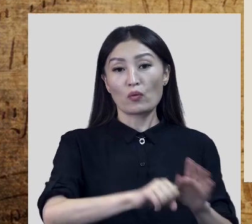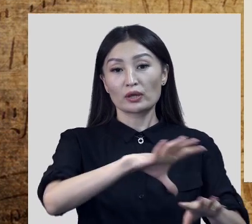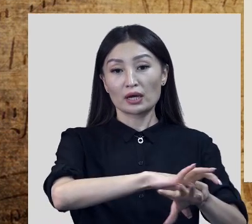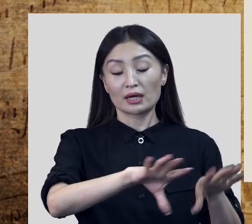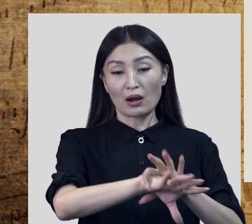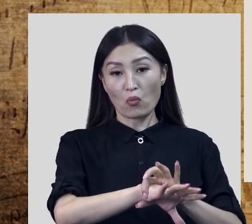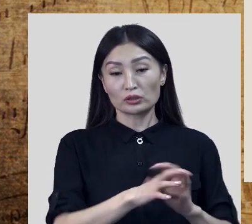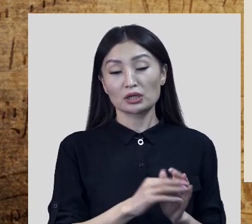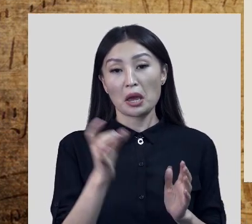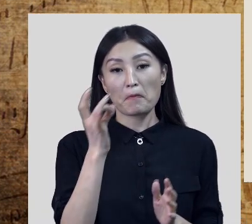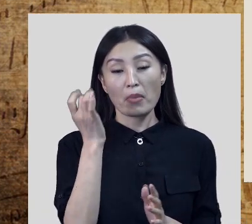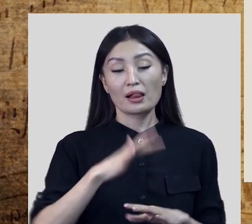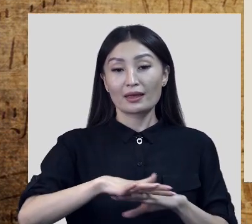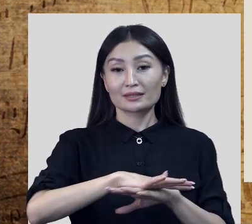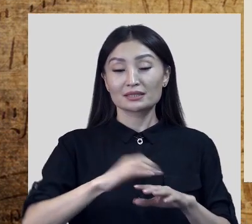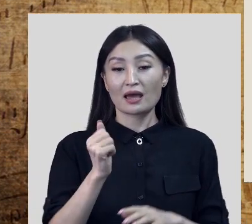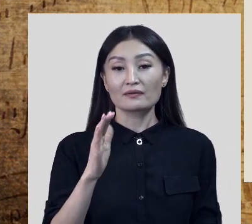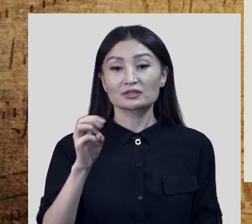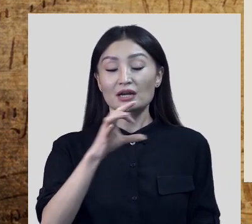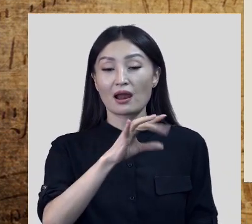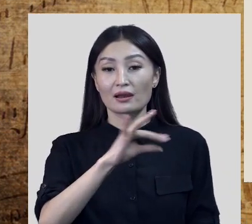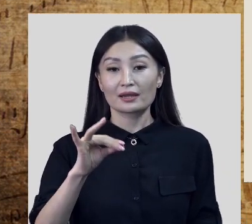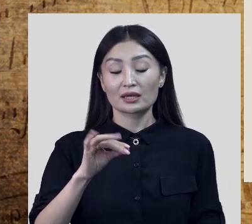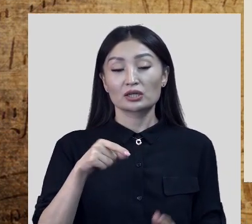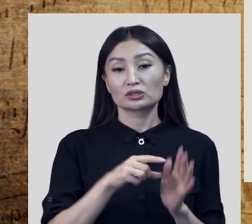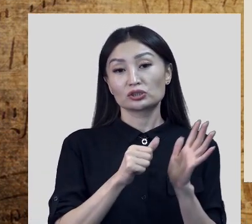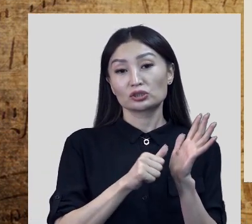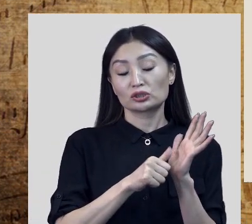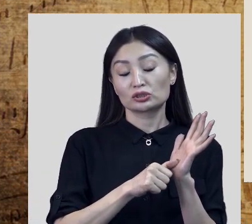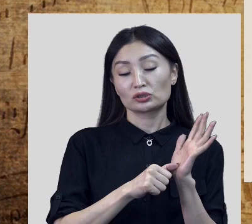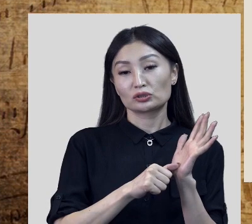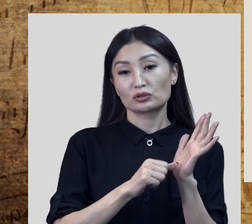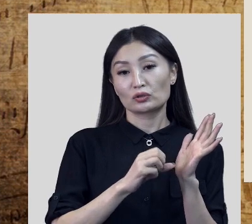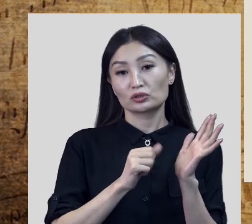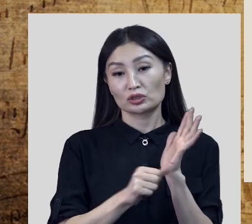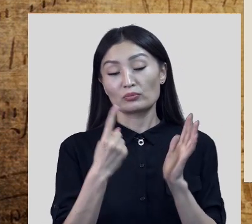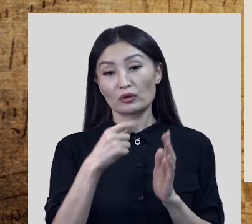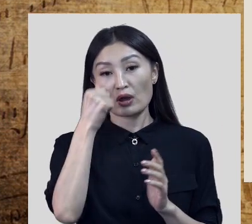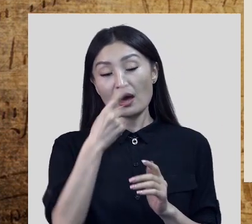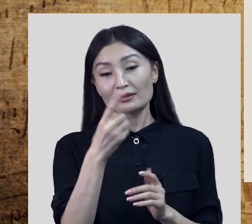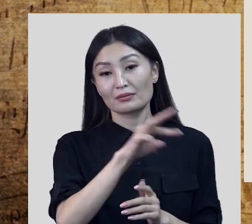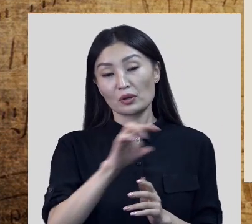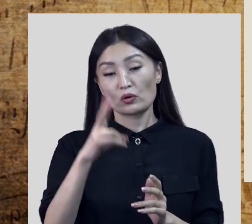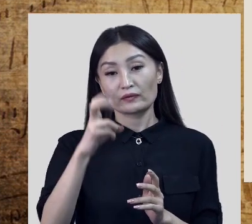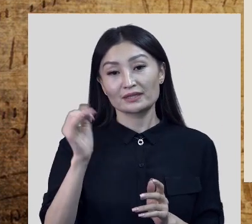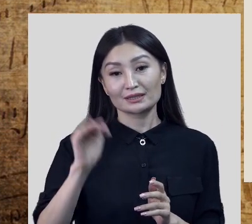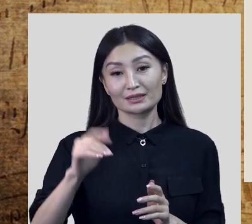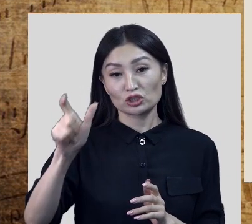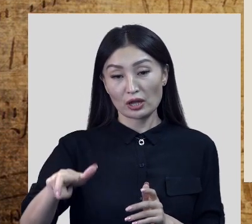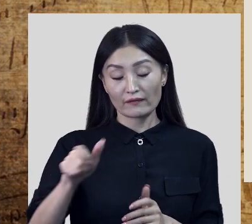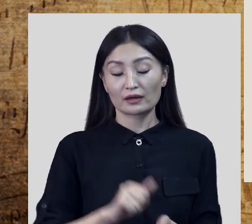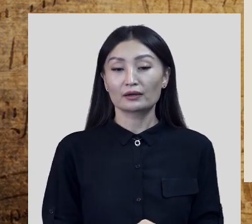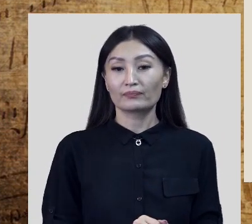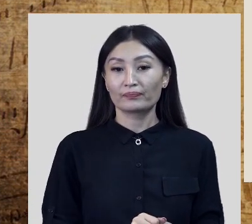миграции белое население австралии к 1861 году составляла уже 1 миллион 200 тысяч человек